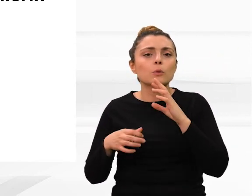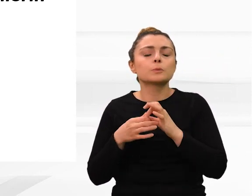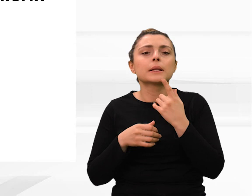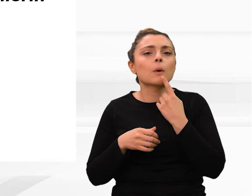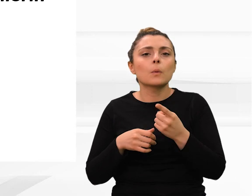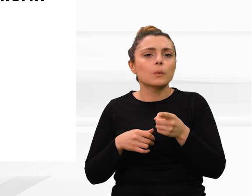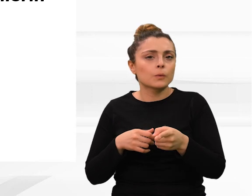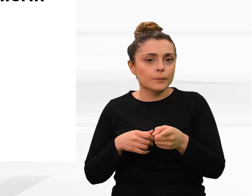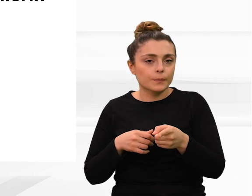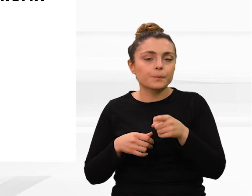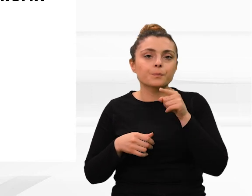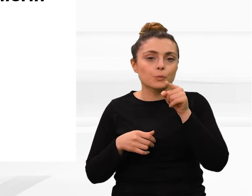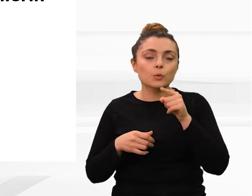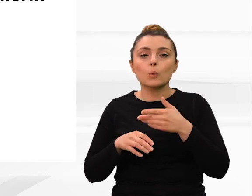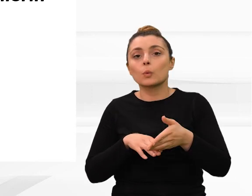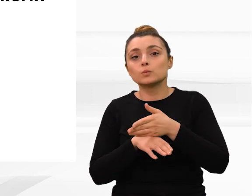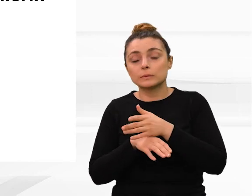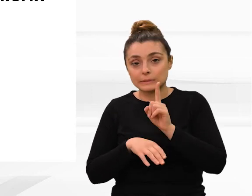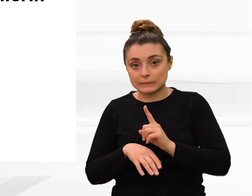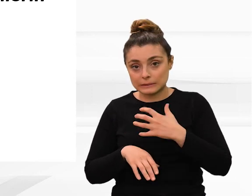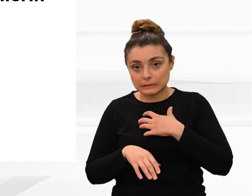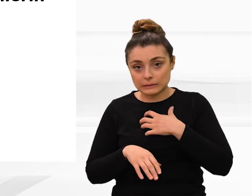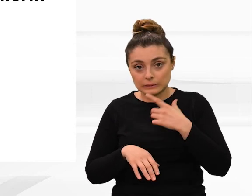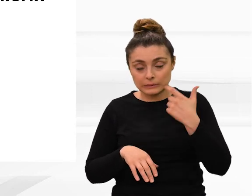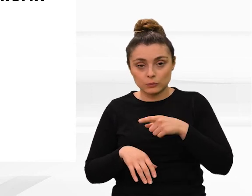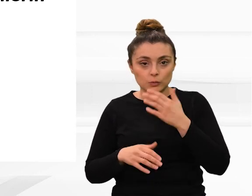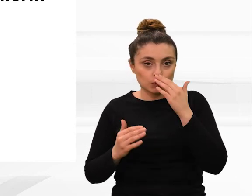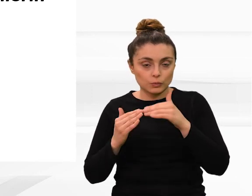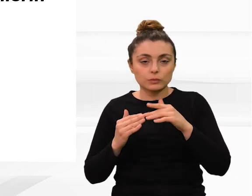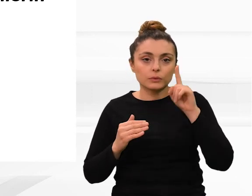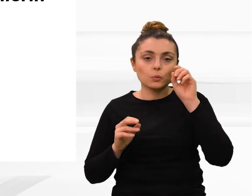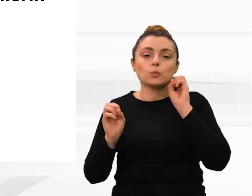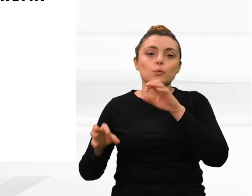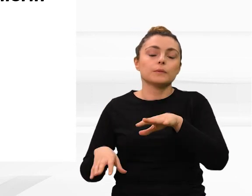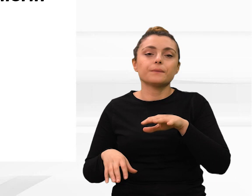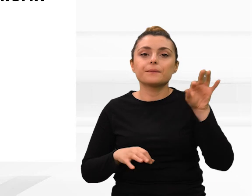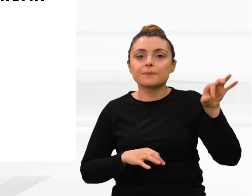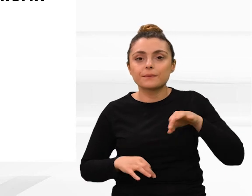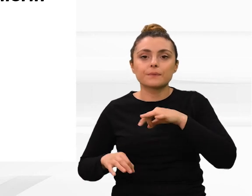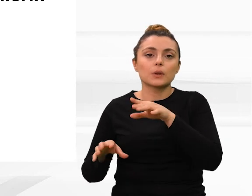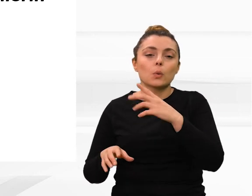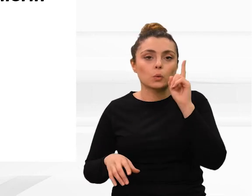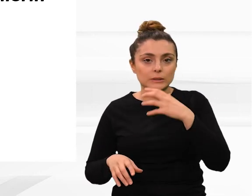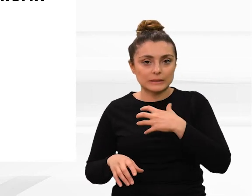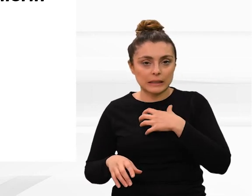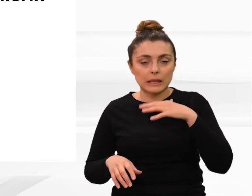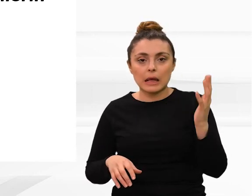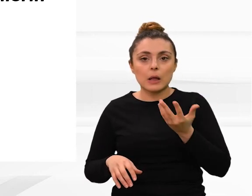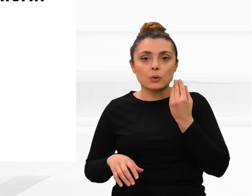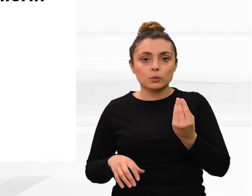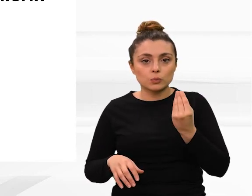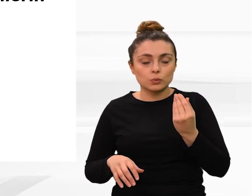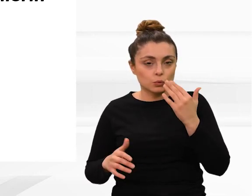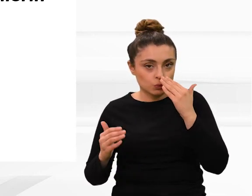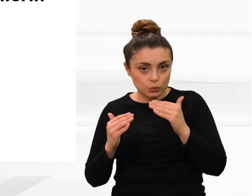demişti bunu da önce kendileri Yani bu diye kast ettiği şey Allah'ın gönderdiği vahiyler önce kendileri en güzel